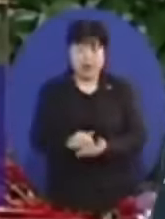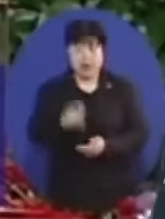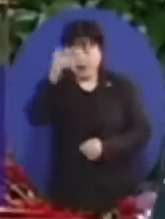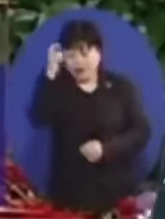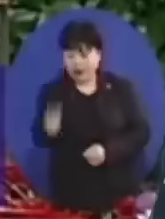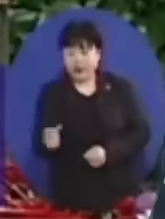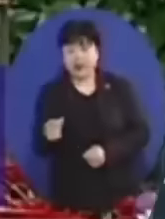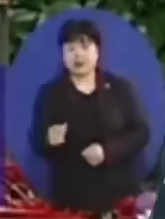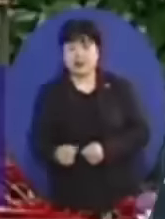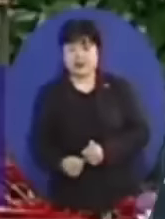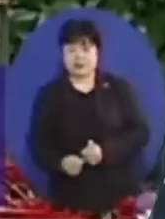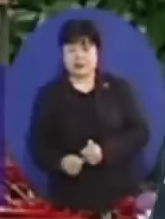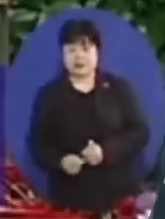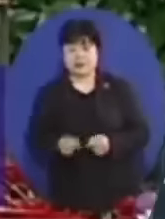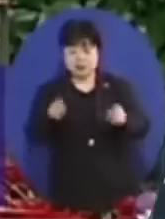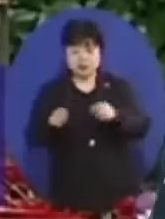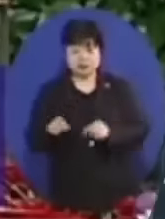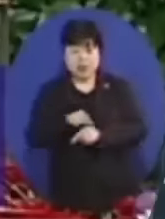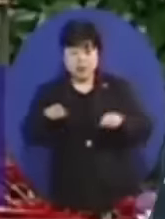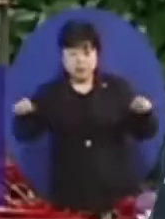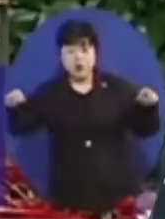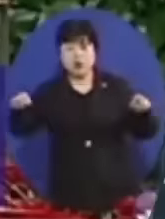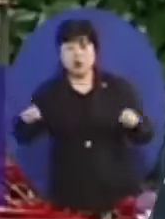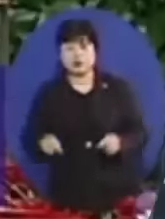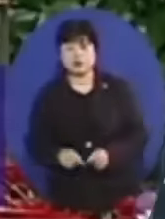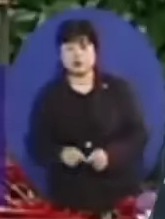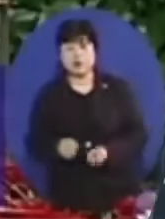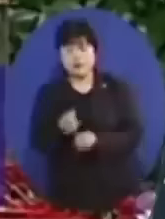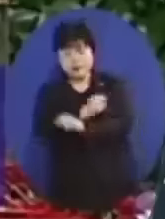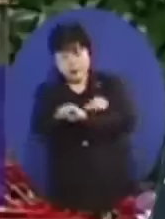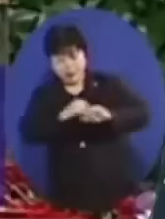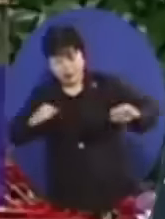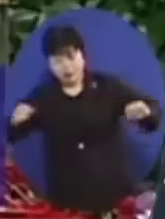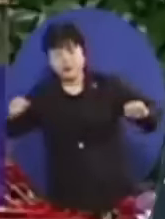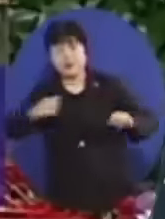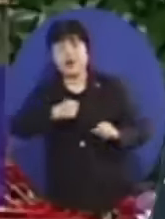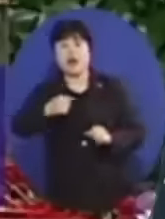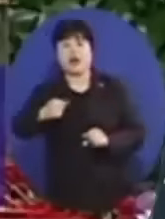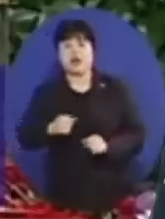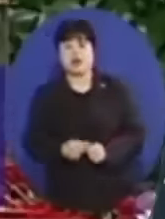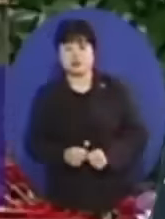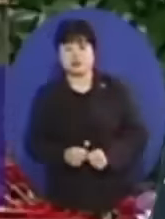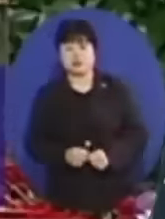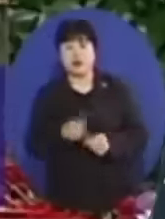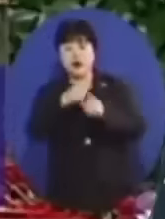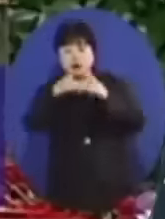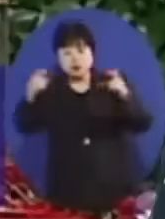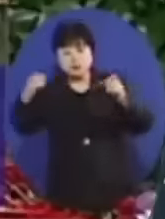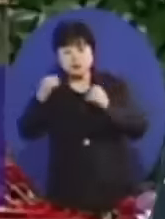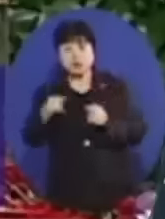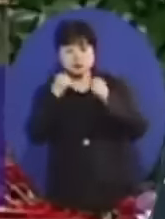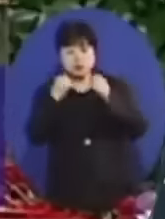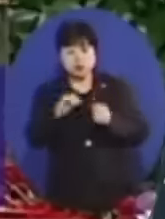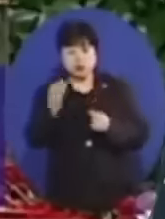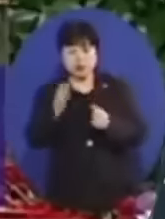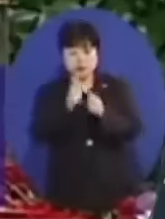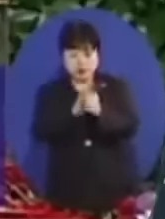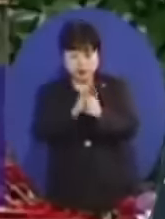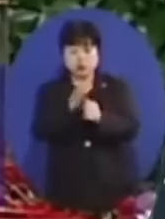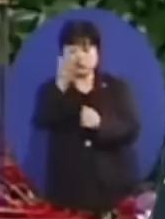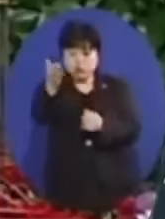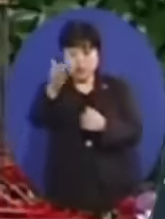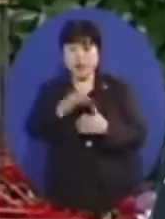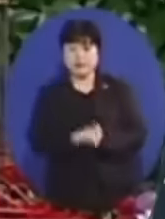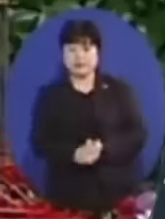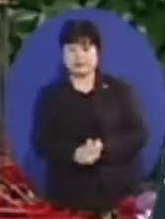내가 좌우로 퍼지며 내 자손은 열방을 얻으며 내 황폐한 성읍들을 사람 살 곳이 되게 할 것입니다.